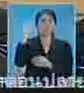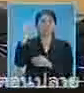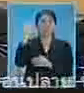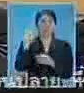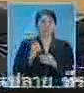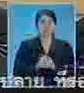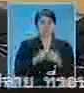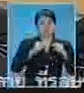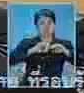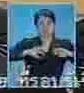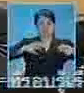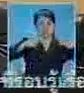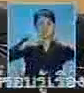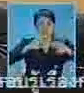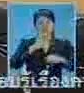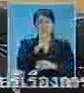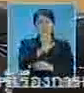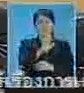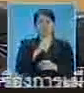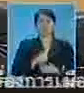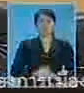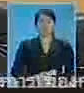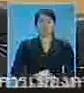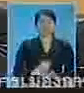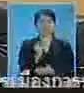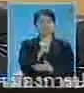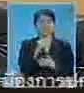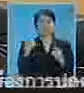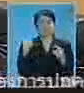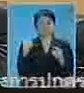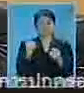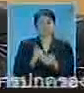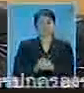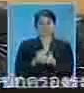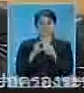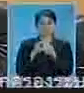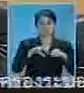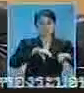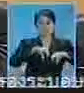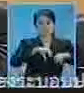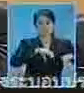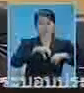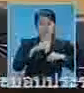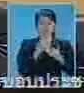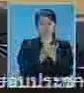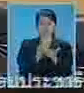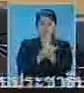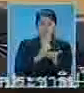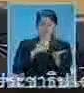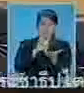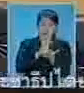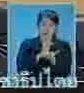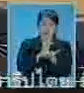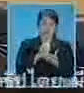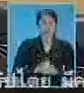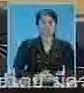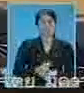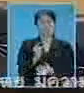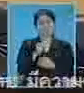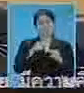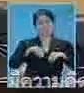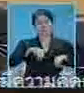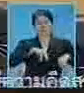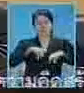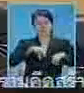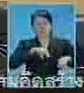มัยรัฐบาลของท่านสัดส่วนการจัดสรรงบประมาณเพื่อการบริห